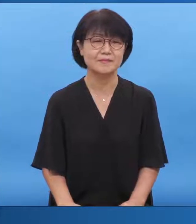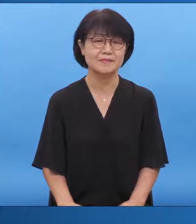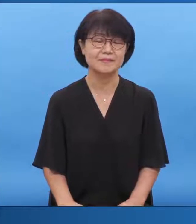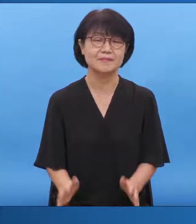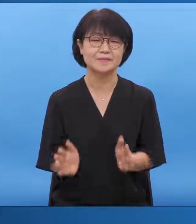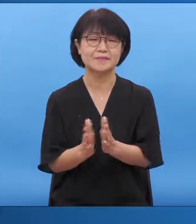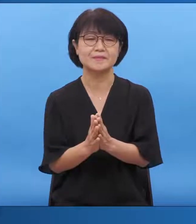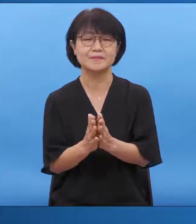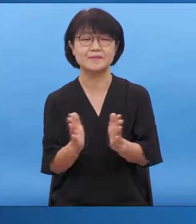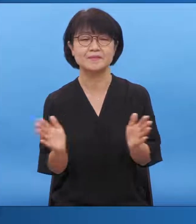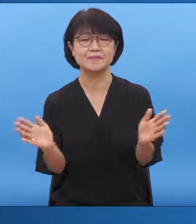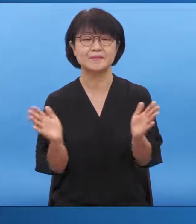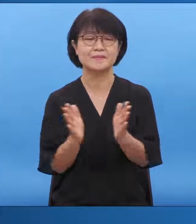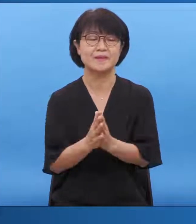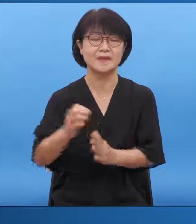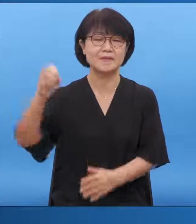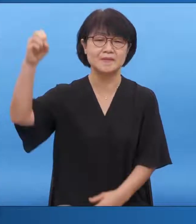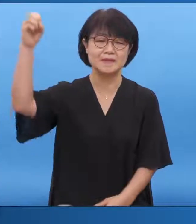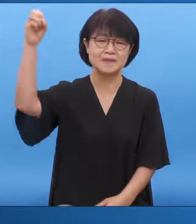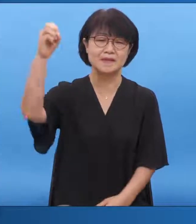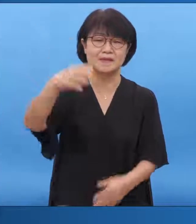박수 치면서 함께 찬양하겠습니다.